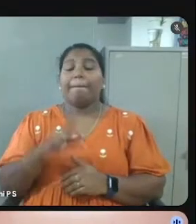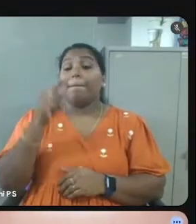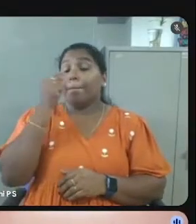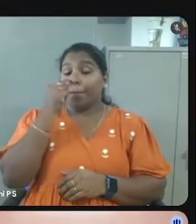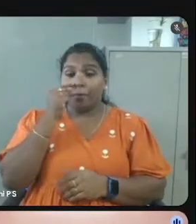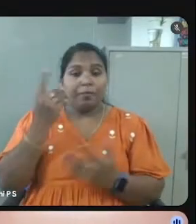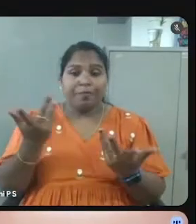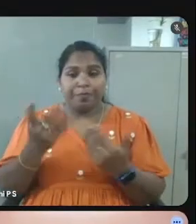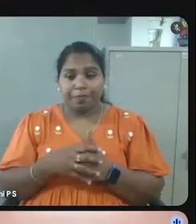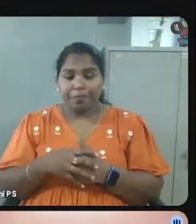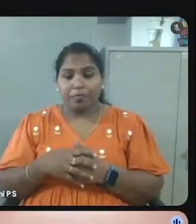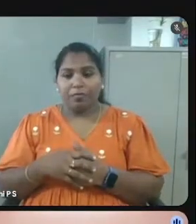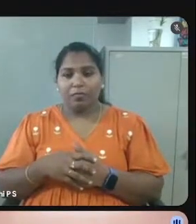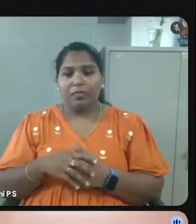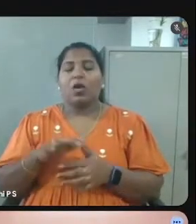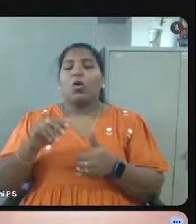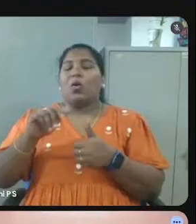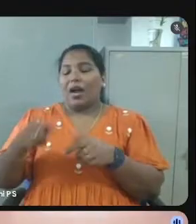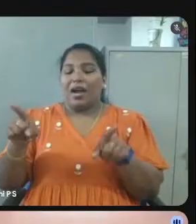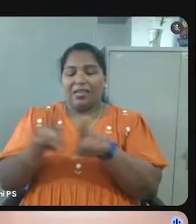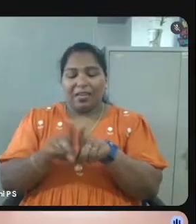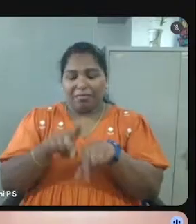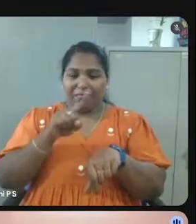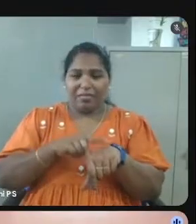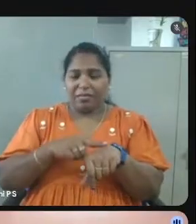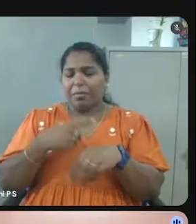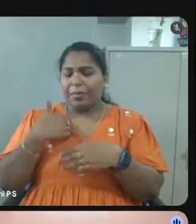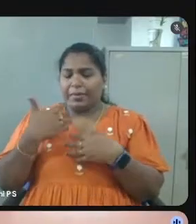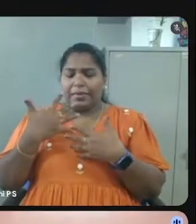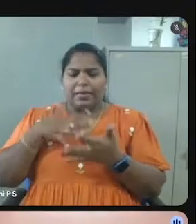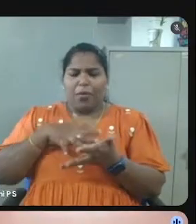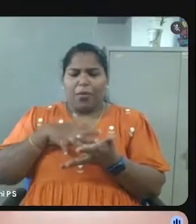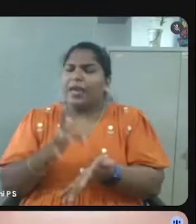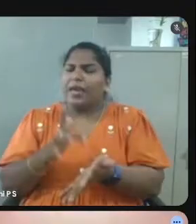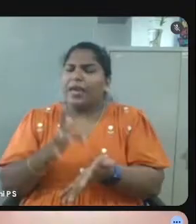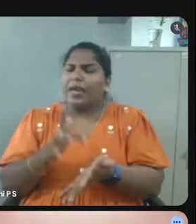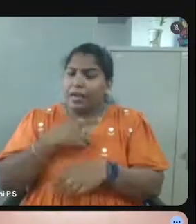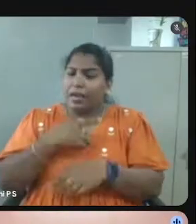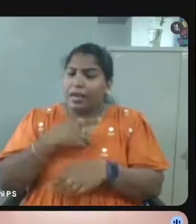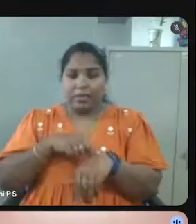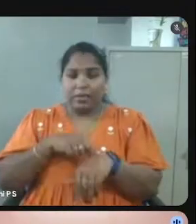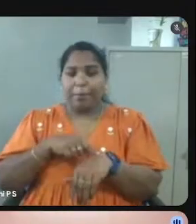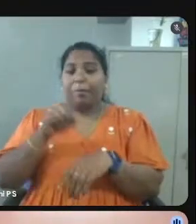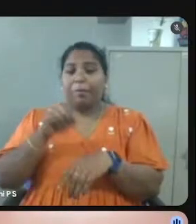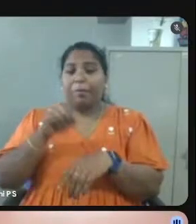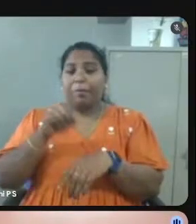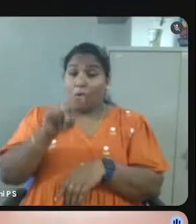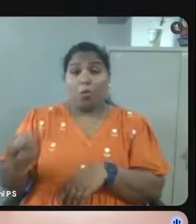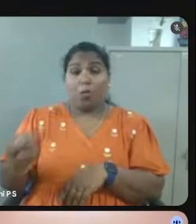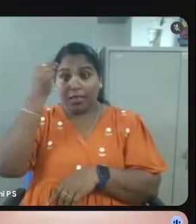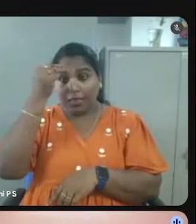ഒരു ട്രോമ കൂടി പോകുമ്പോൾ അവർ ഒരു റോങ് പെർസെപ്ഷൻ ഉണ്ടായിരിക്കും. ഒരു